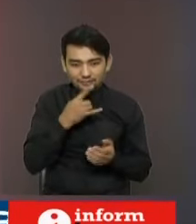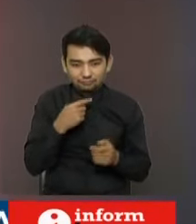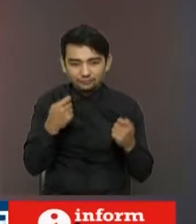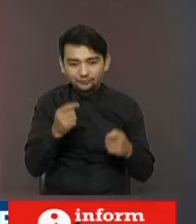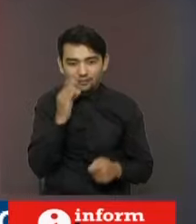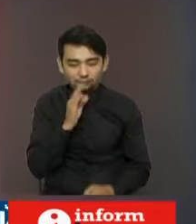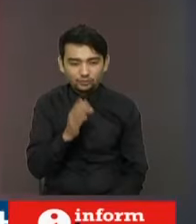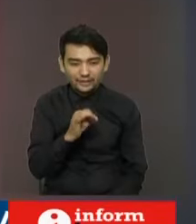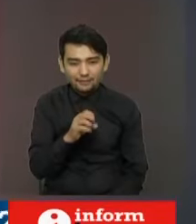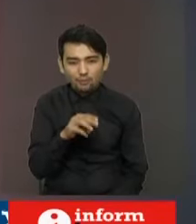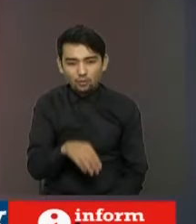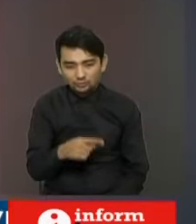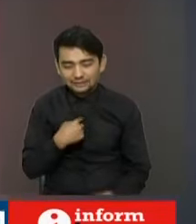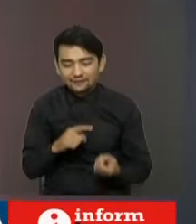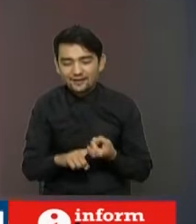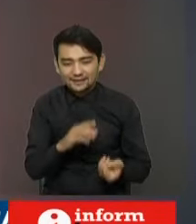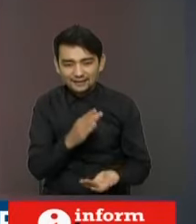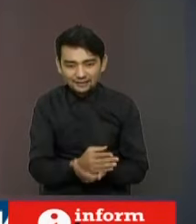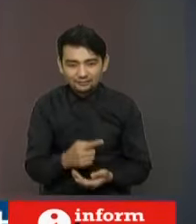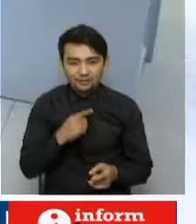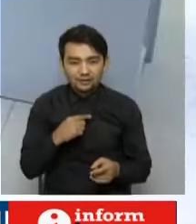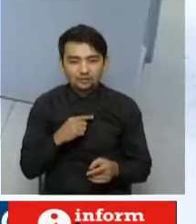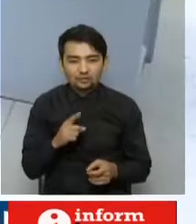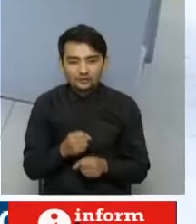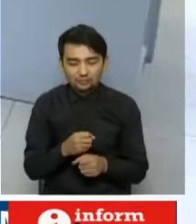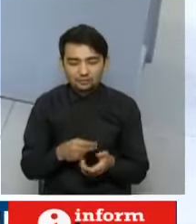импорта. Наши корреспонденты с подробностями.